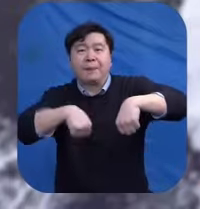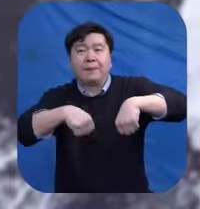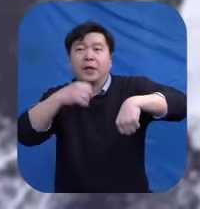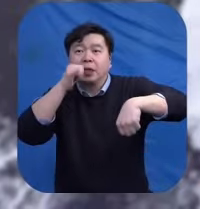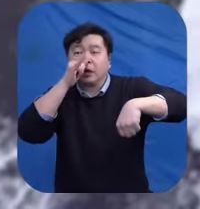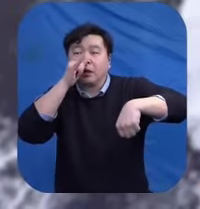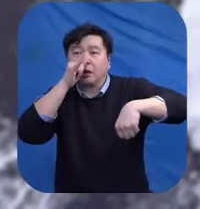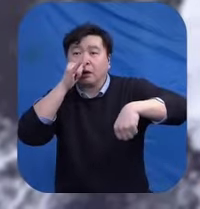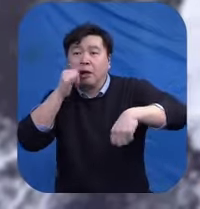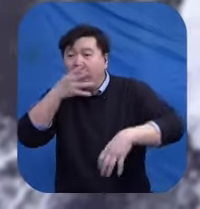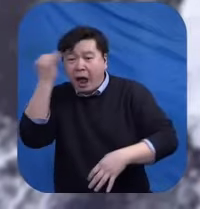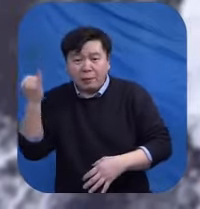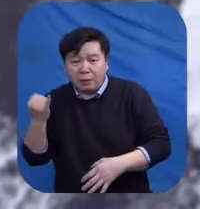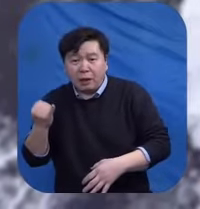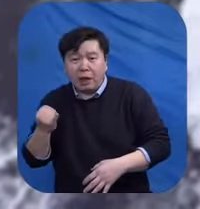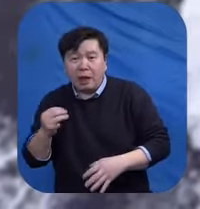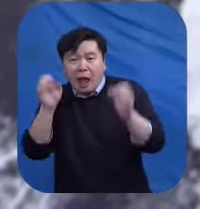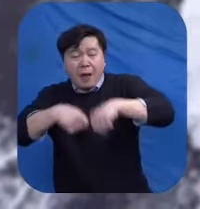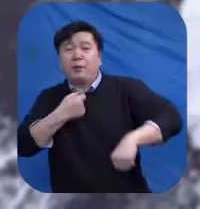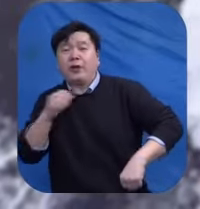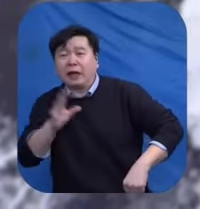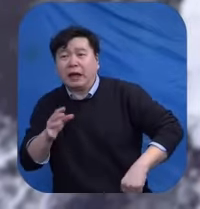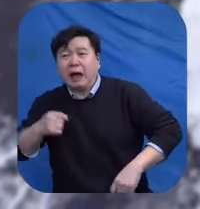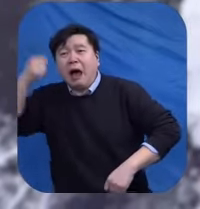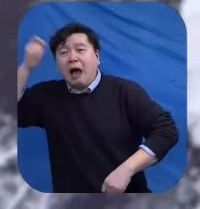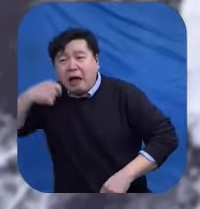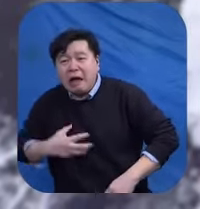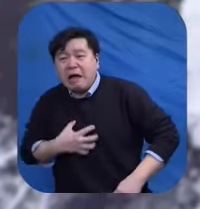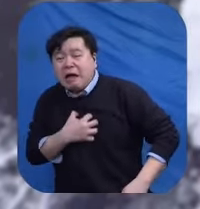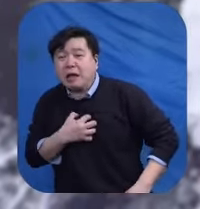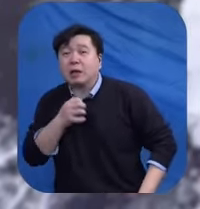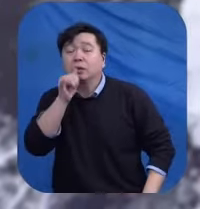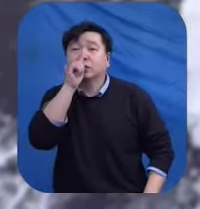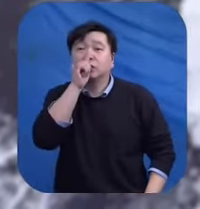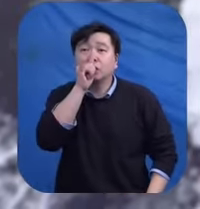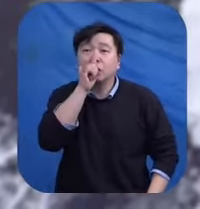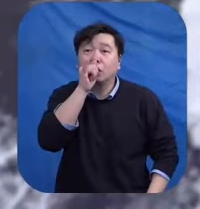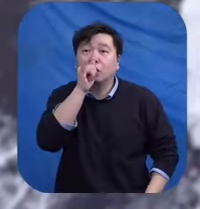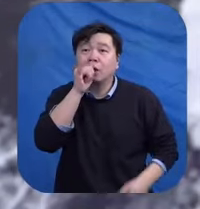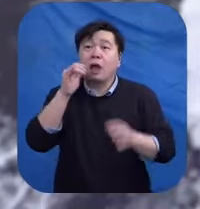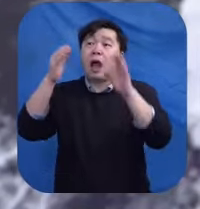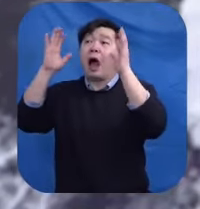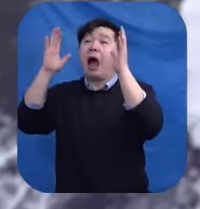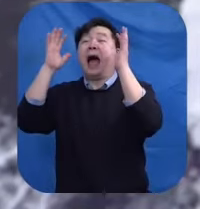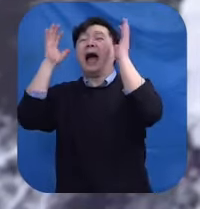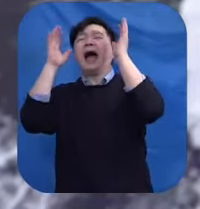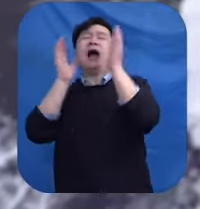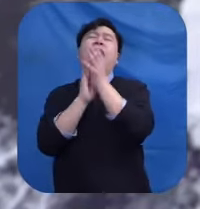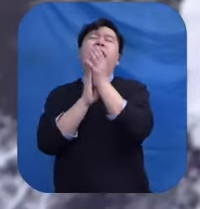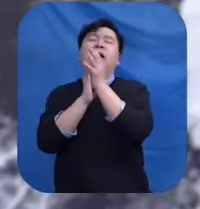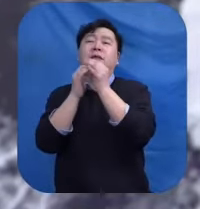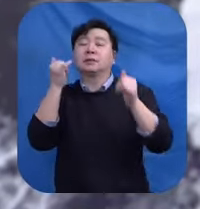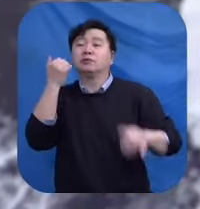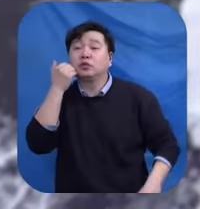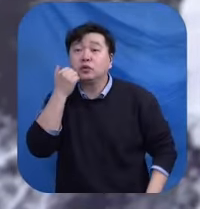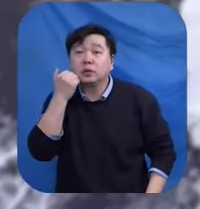피해자들도 절규하고 국민들도 절규했습니다. 누가 환영하고 찬성한 줄 아십니까,